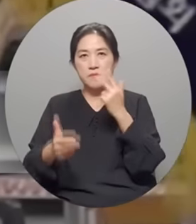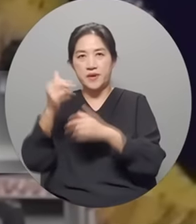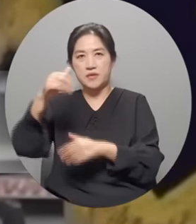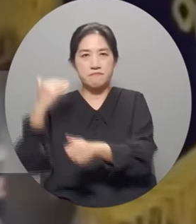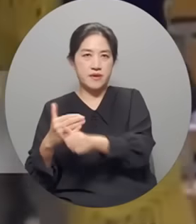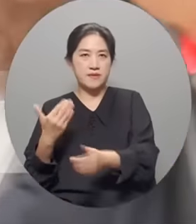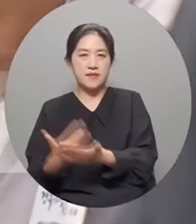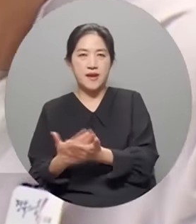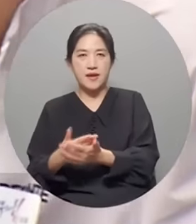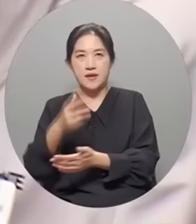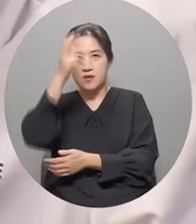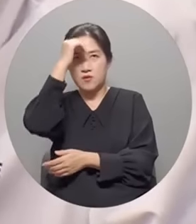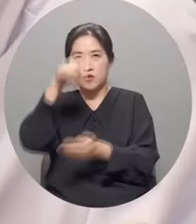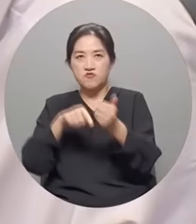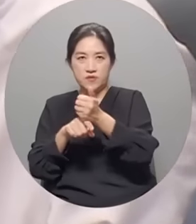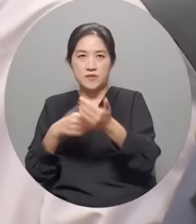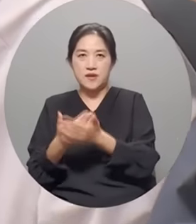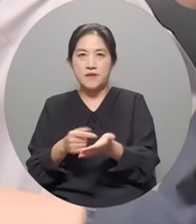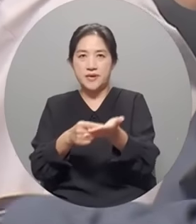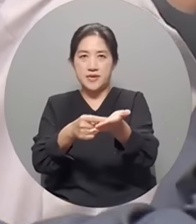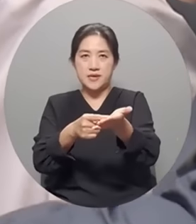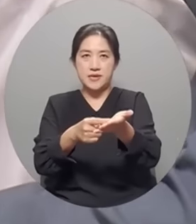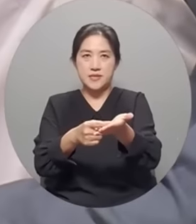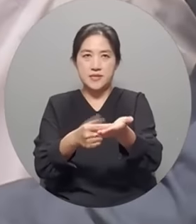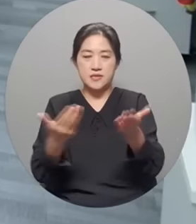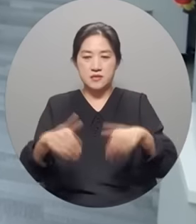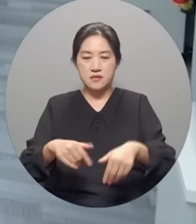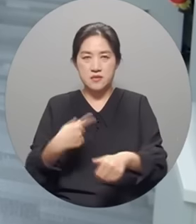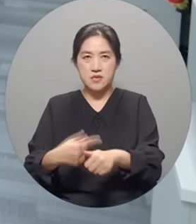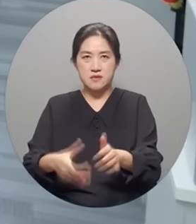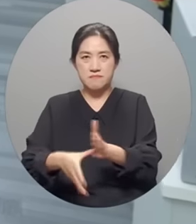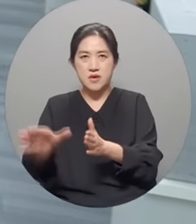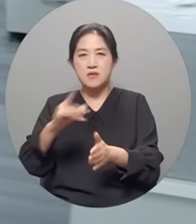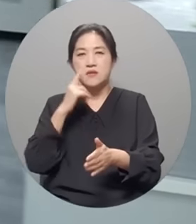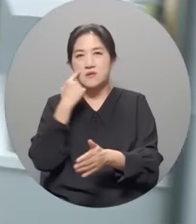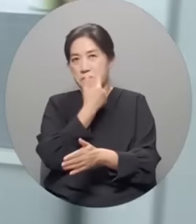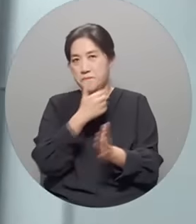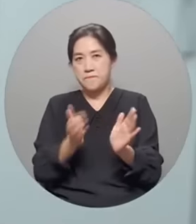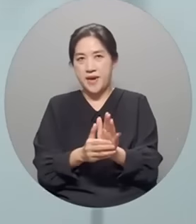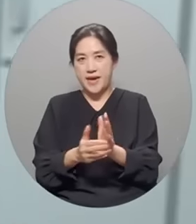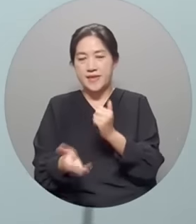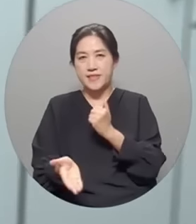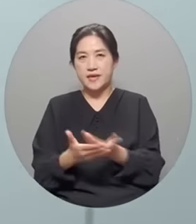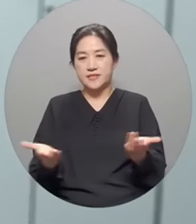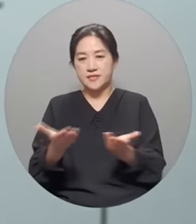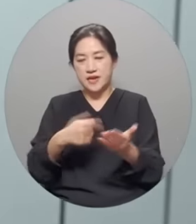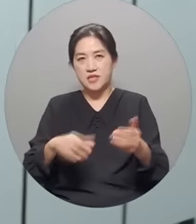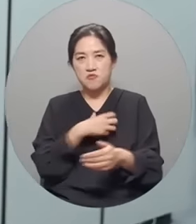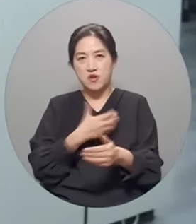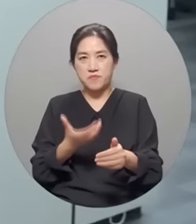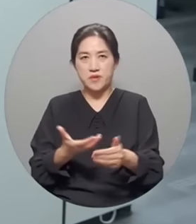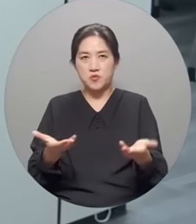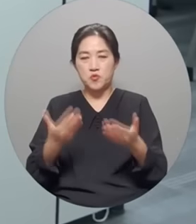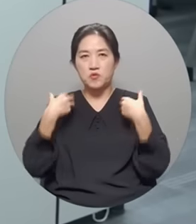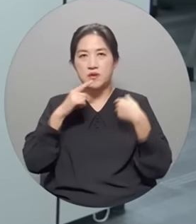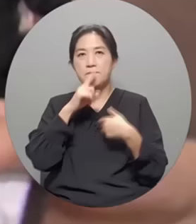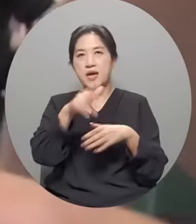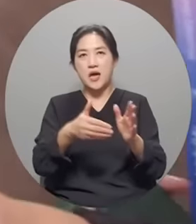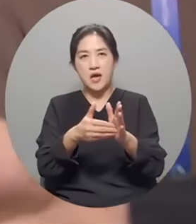경찰에 수사까지 의뢰했습니다. 직원에게 욕설과 폭언을 한 사실도 확인해 직장 내 괴롭힘으로 노동청에